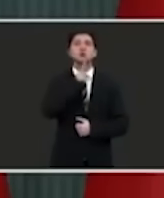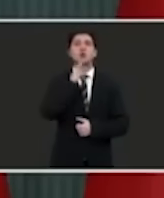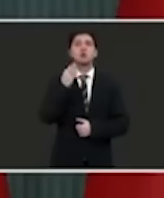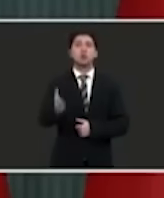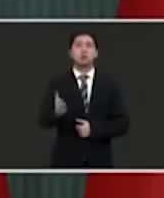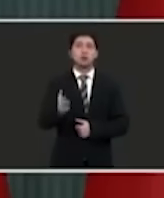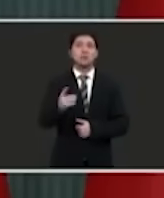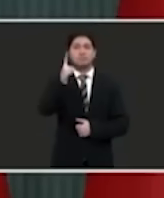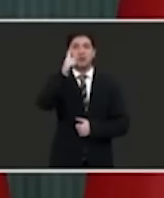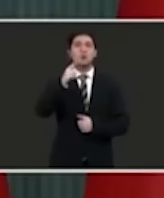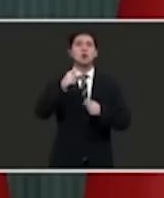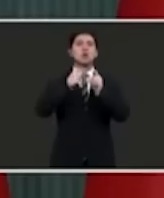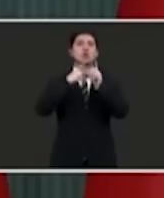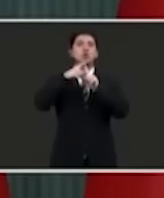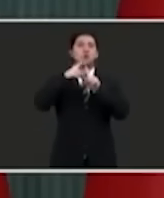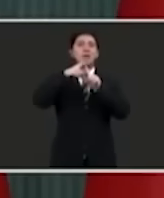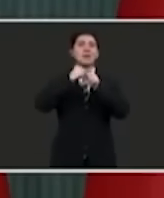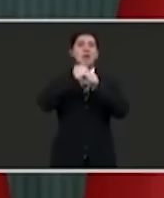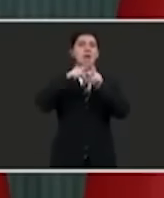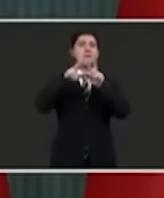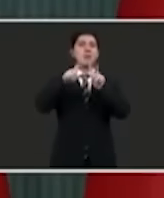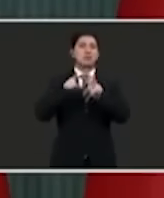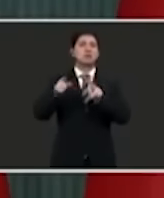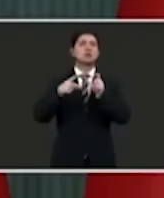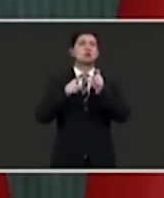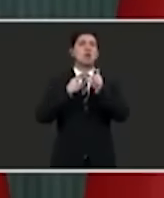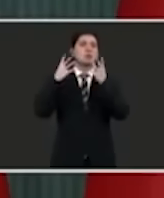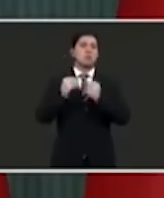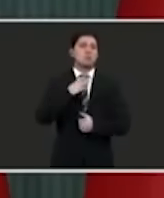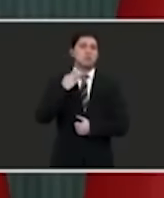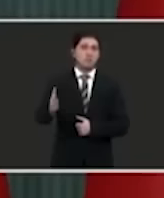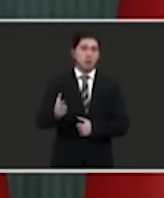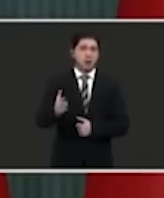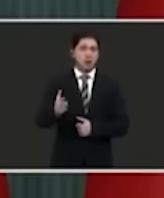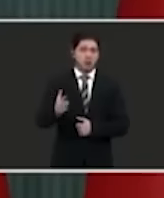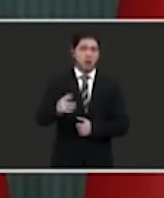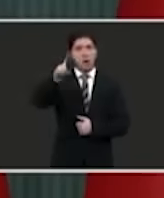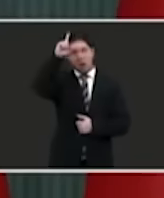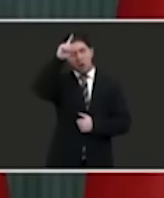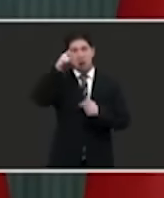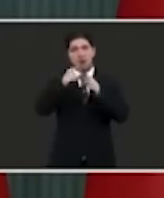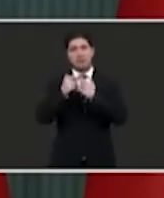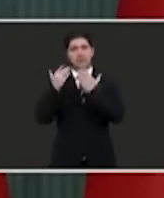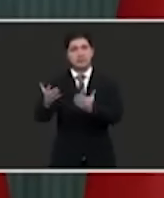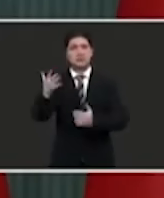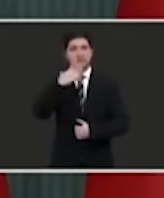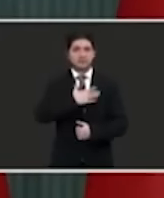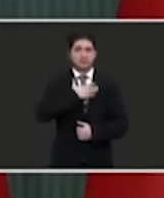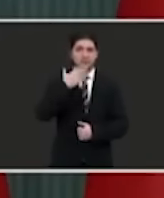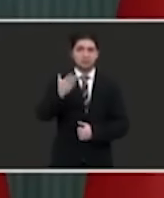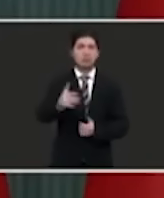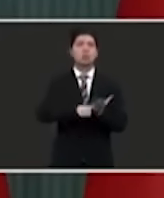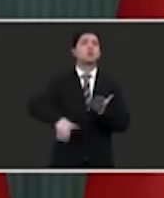bir üsteğmenimiz şehit oldu. Kendisine Rabbimden rahmet diliyorum.